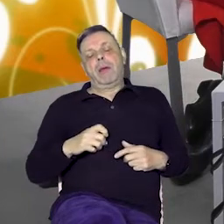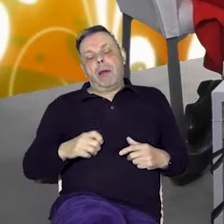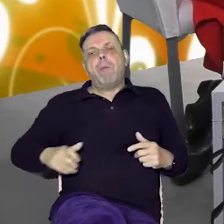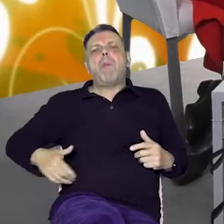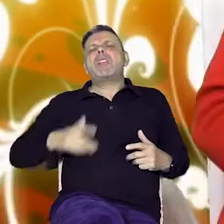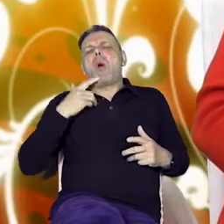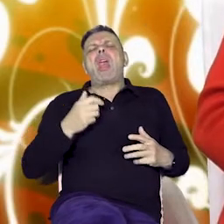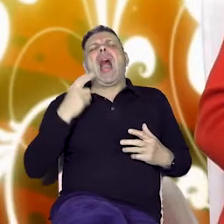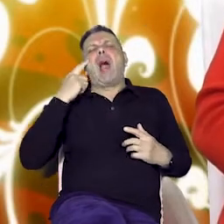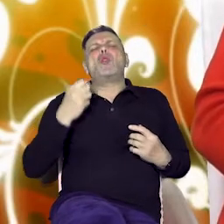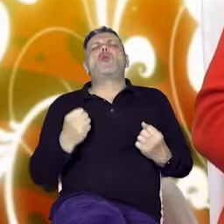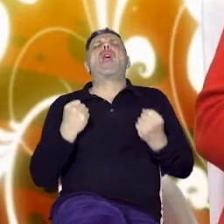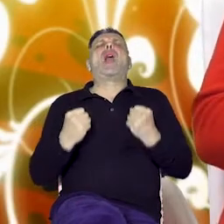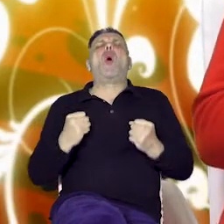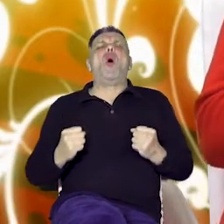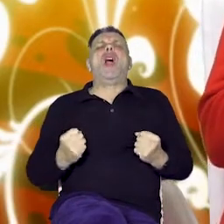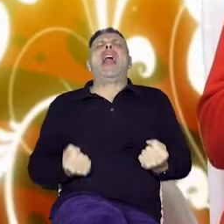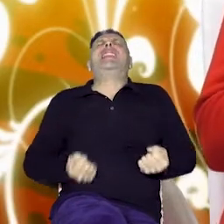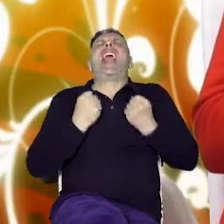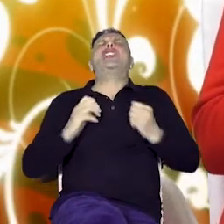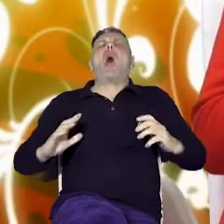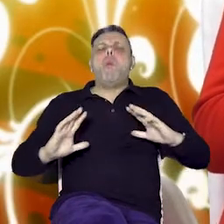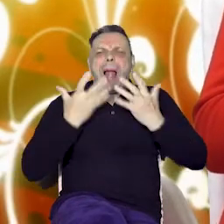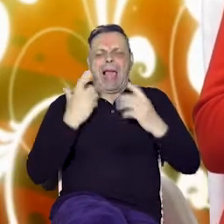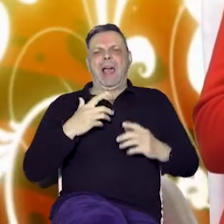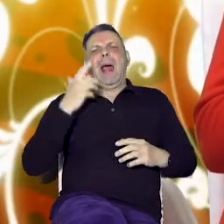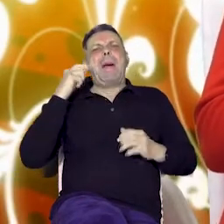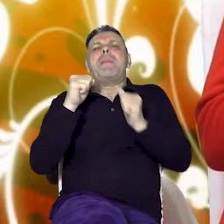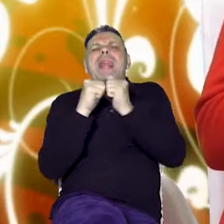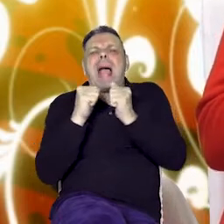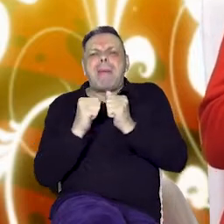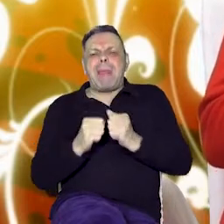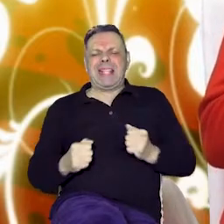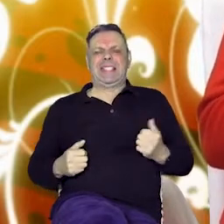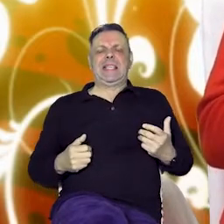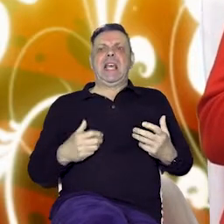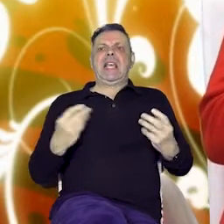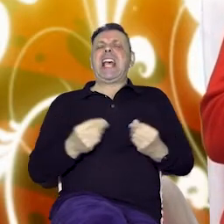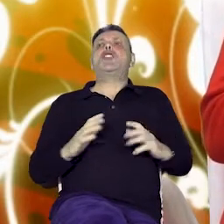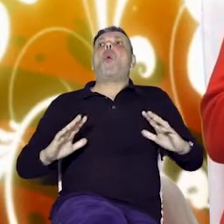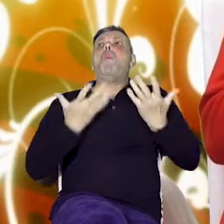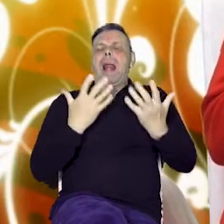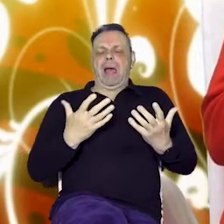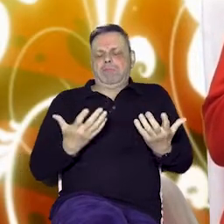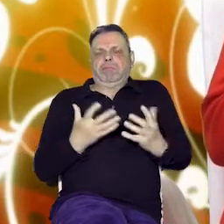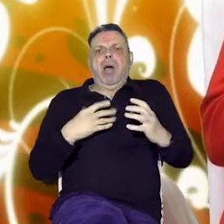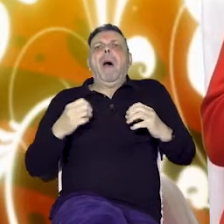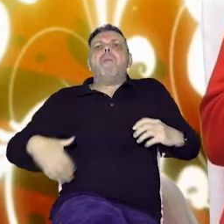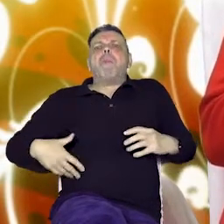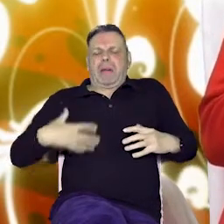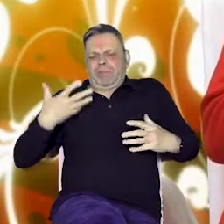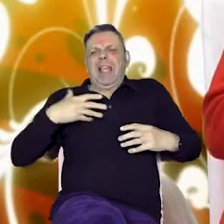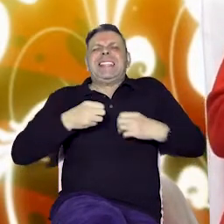teških upala, kod kamenaca. Zašto kod upala? Jer se u stvari rasteže kapsula bubrega. Mm. Onda vam to boli. Rastezanje